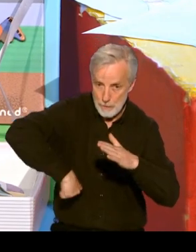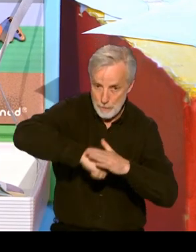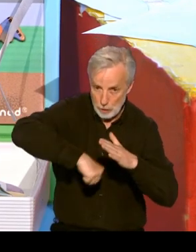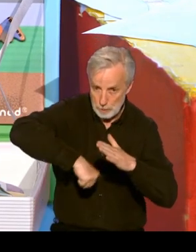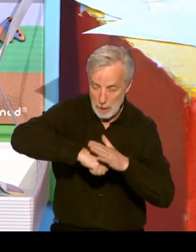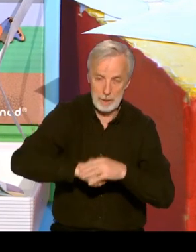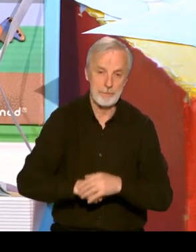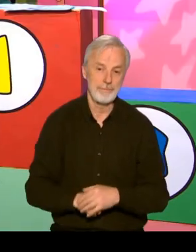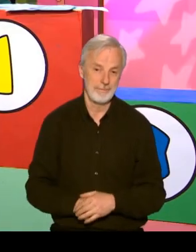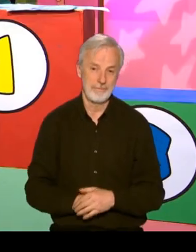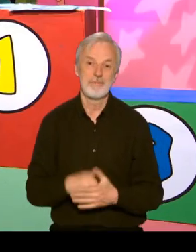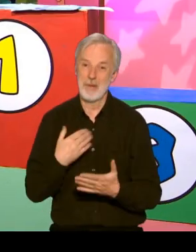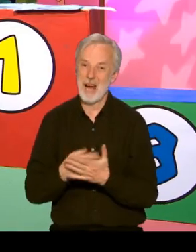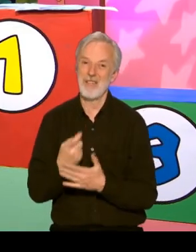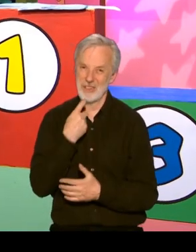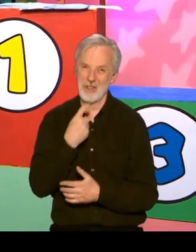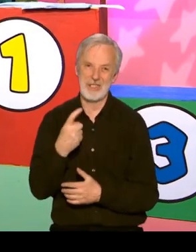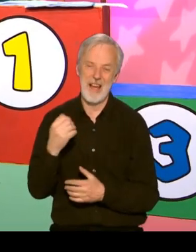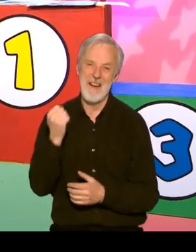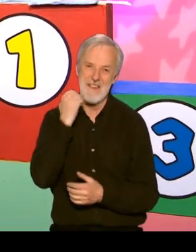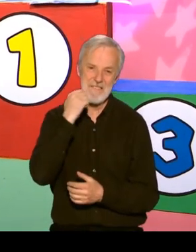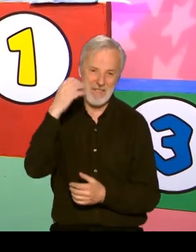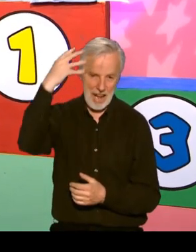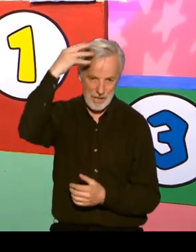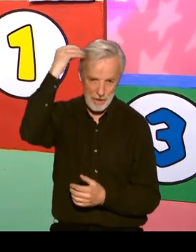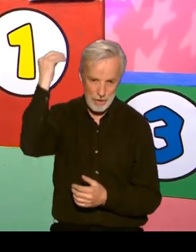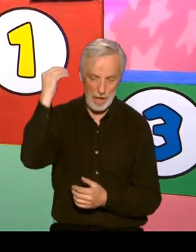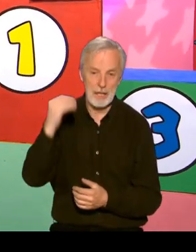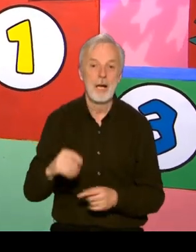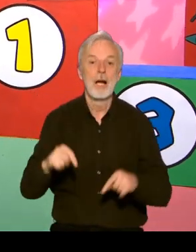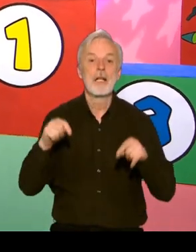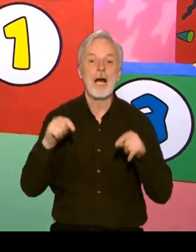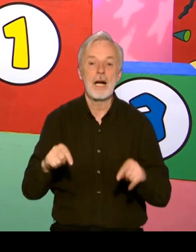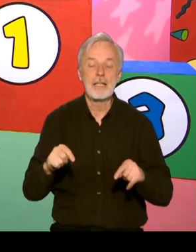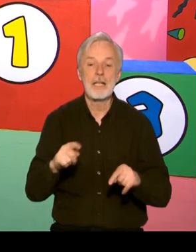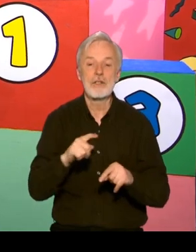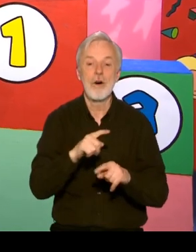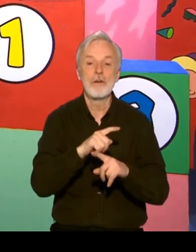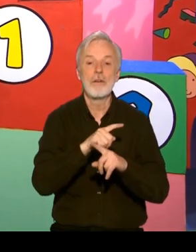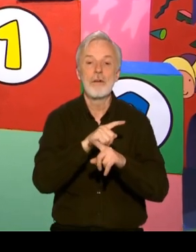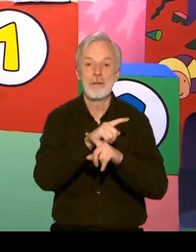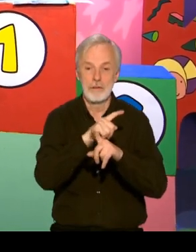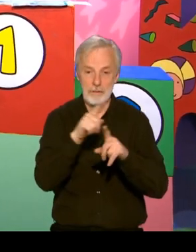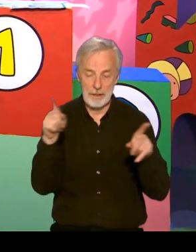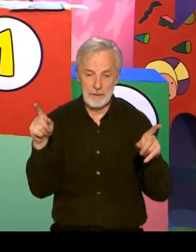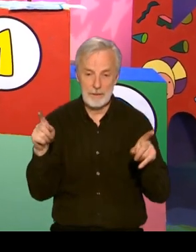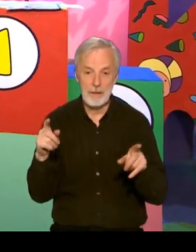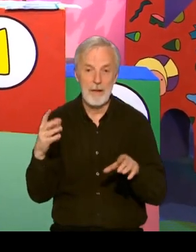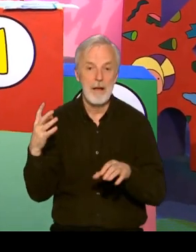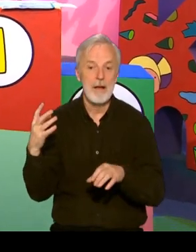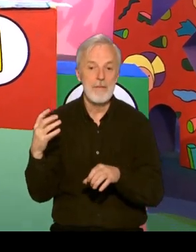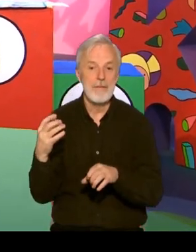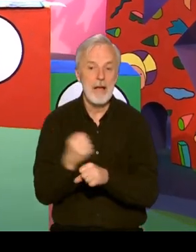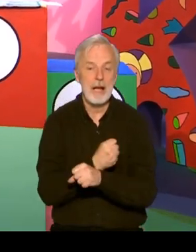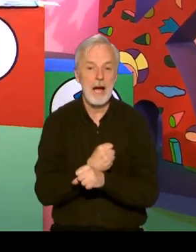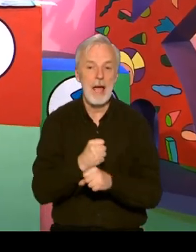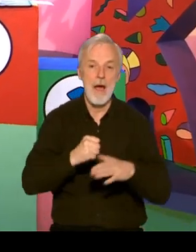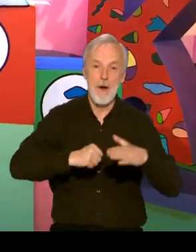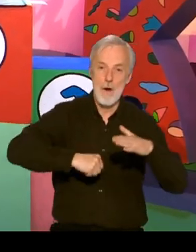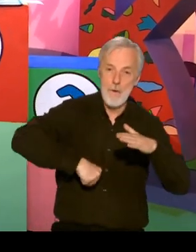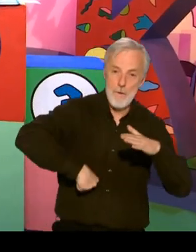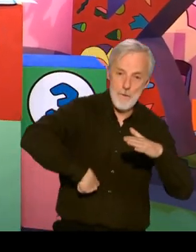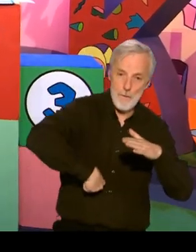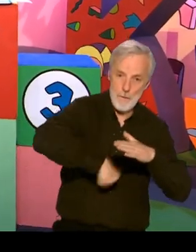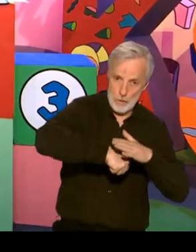být František. Tak schválně, kdo se z vás trefil a nakreslil fotbal, nebo